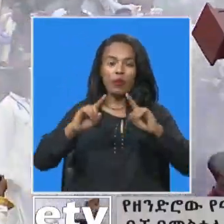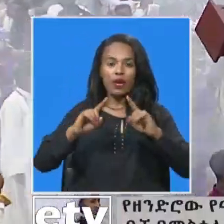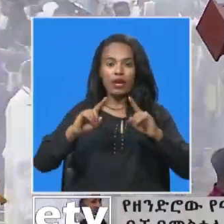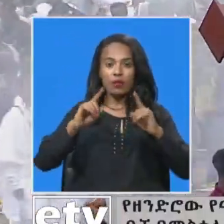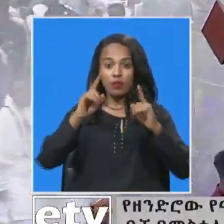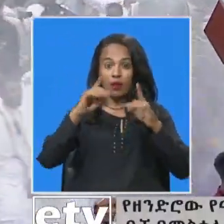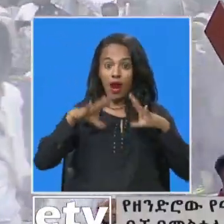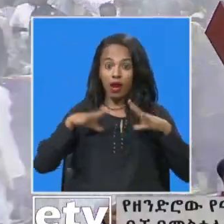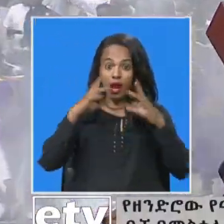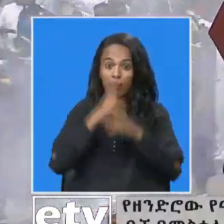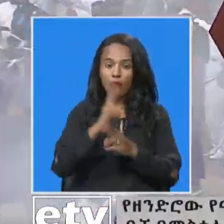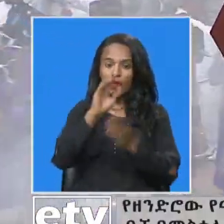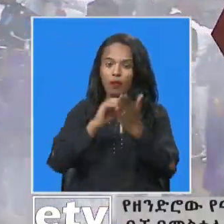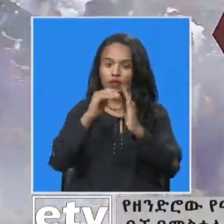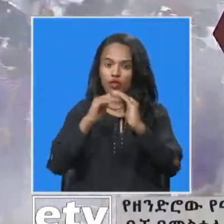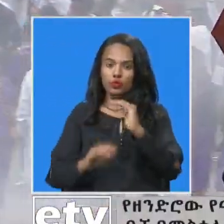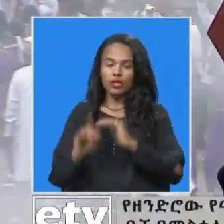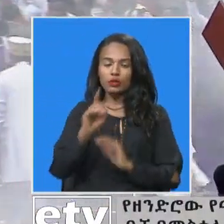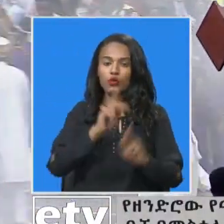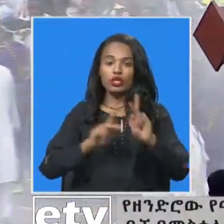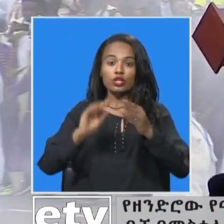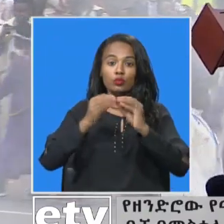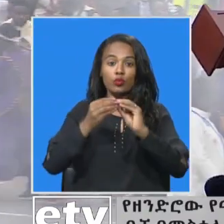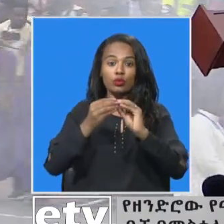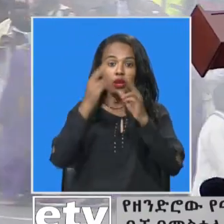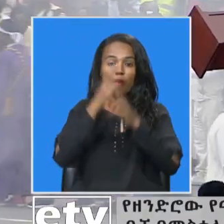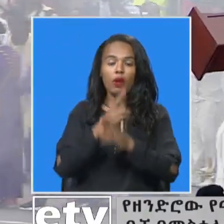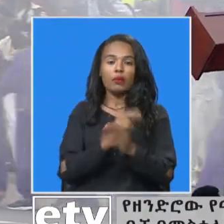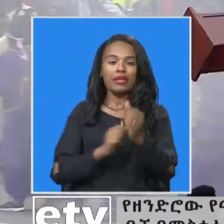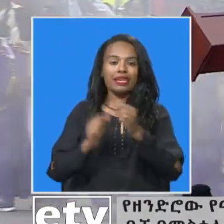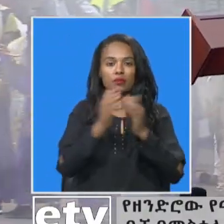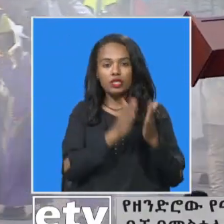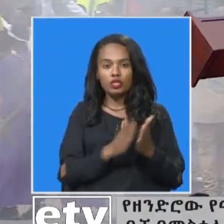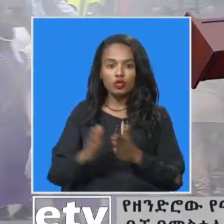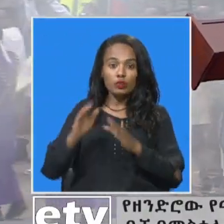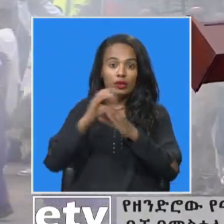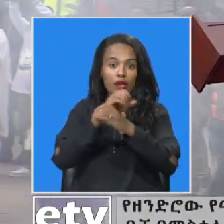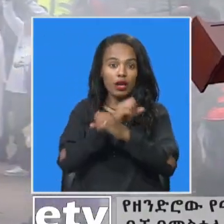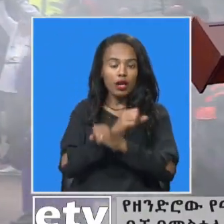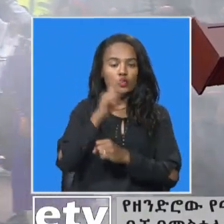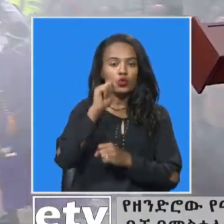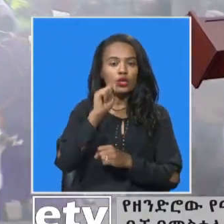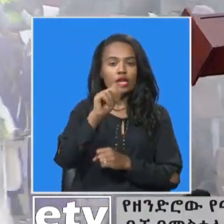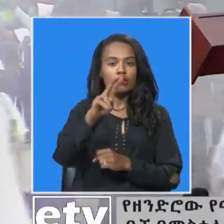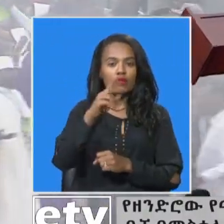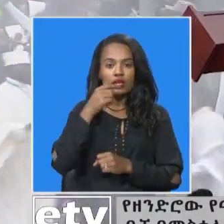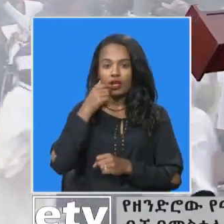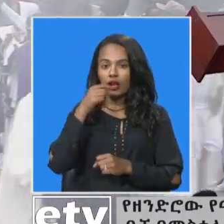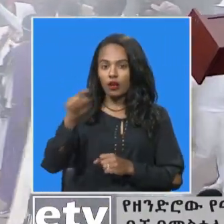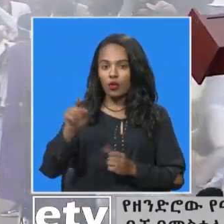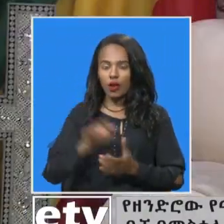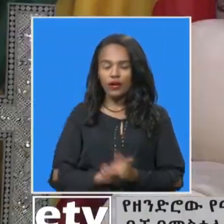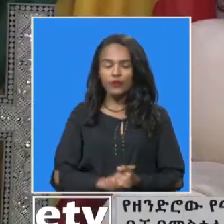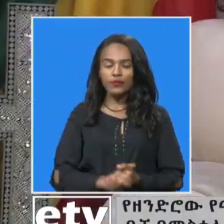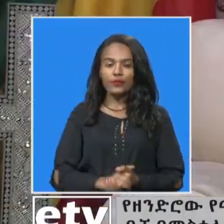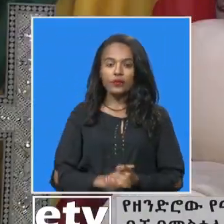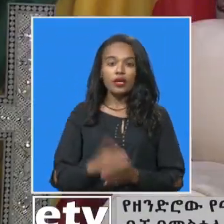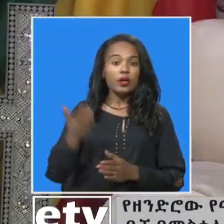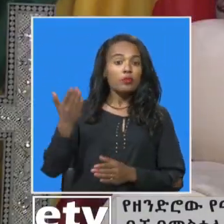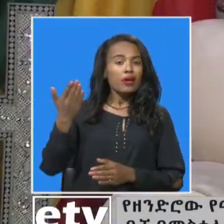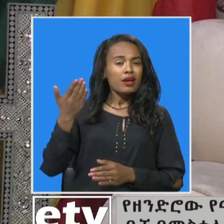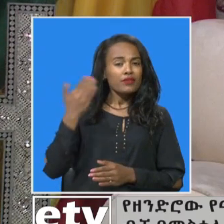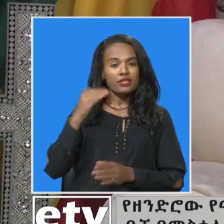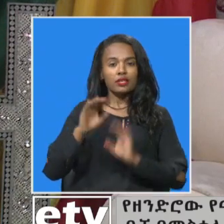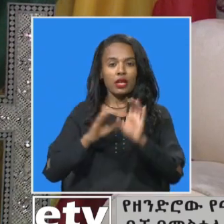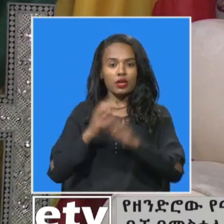አከባበር ከ5000 በታች በሆነ የሕዝብ ቁጥር ለማክበር ቅድመ ዝግጅቶች መጠናቀቃቸውን ለኢቲቪ ተናግሯል። ድሮስ እናደርገው